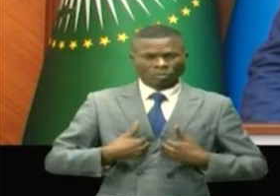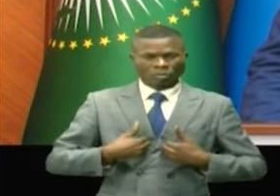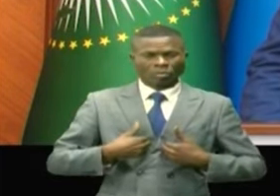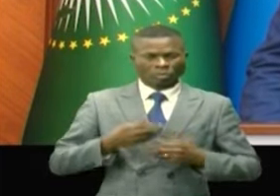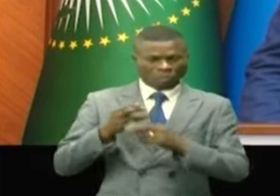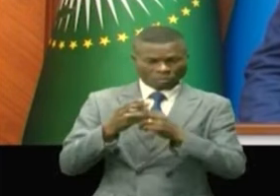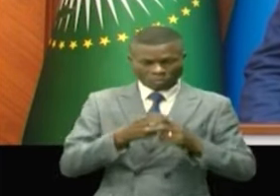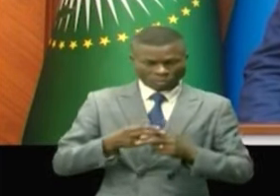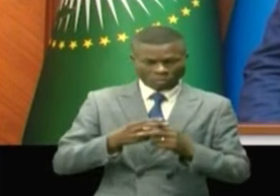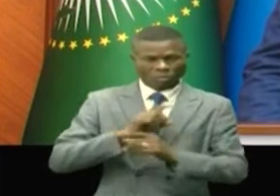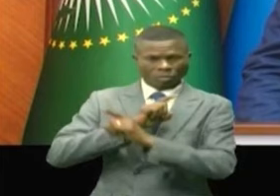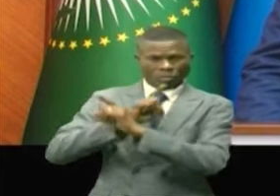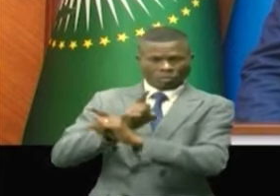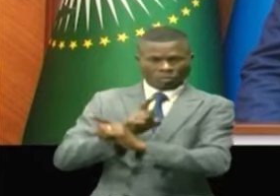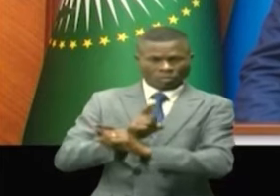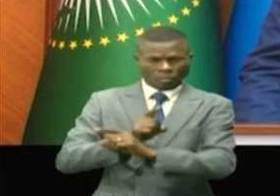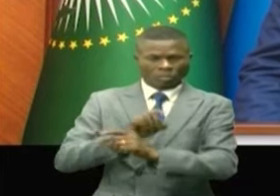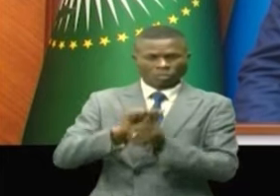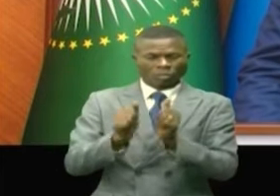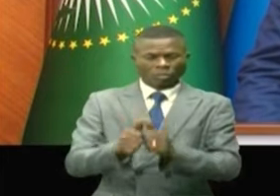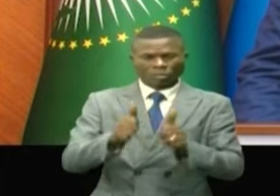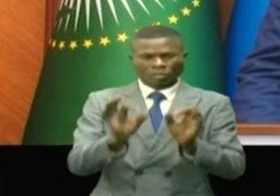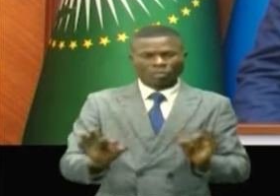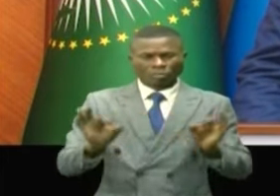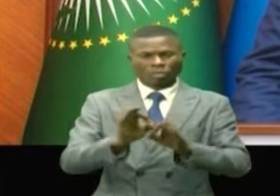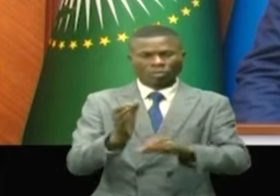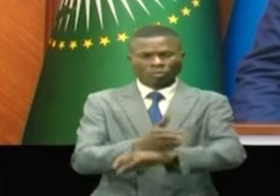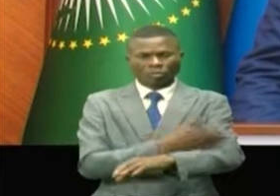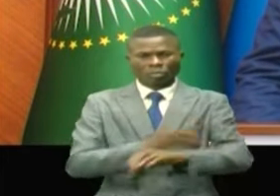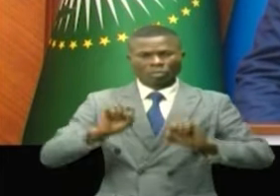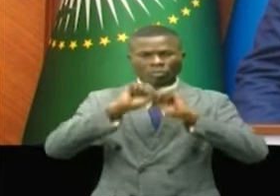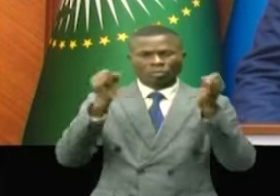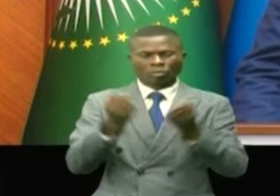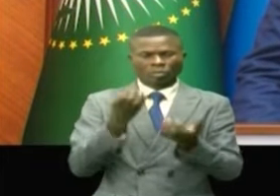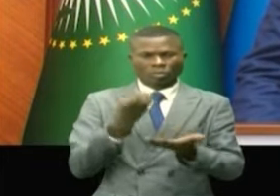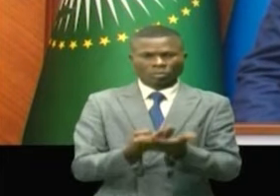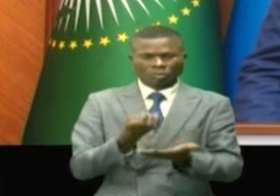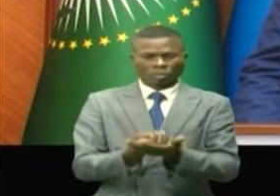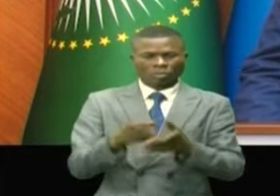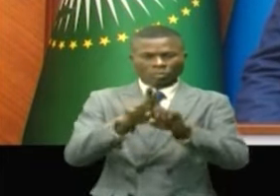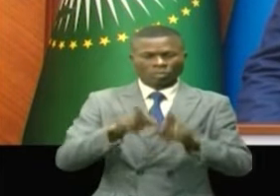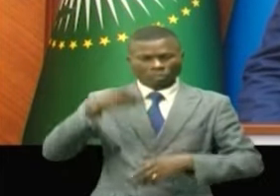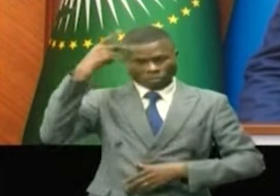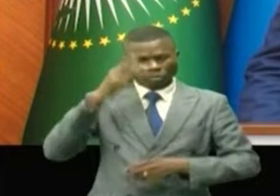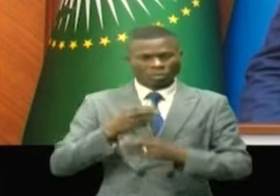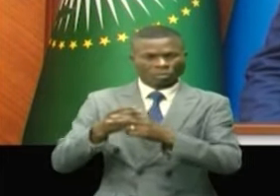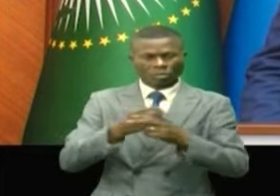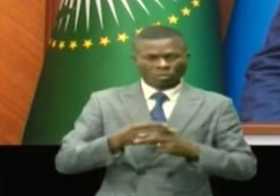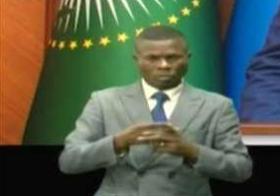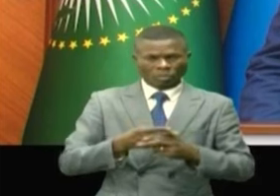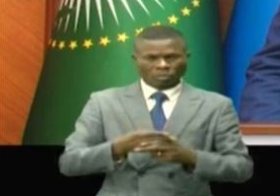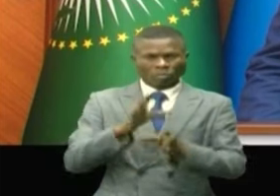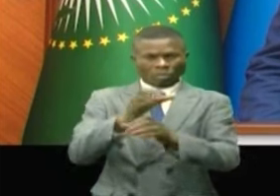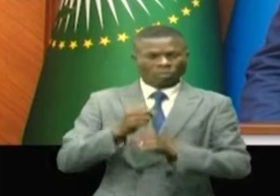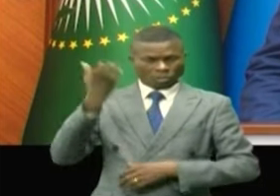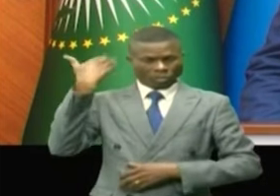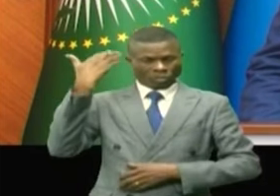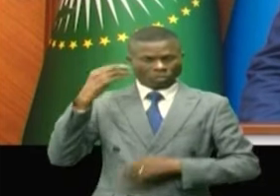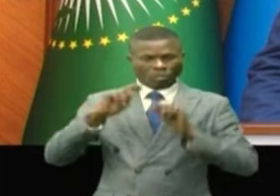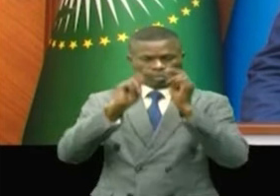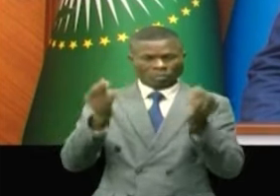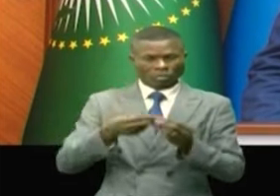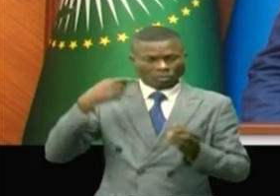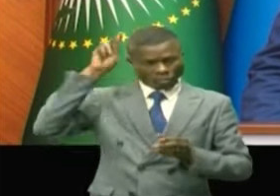veillant à préserver les avancées significatives socio-économiques politiques et sécuritaire acquise par le la